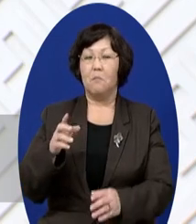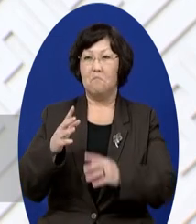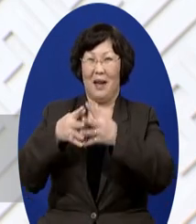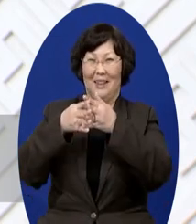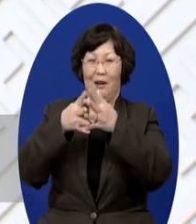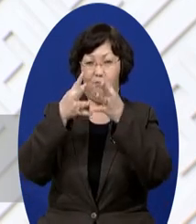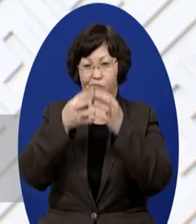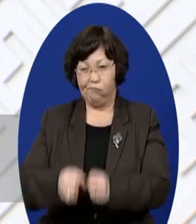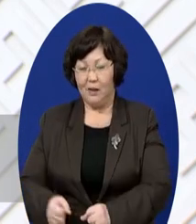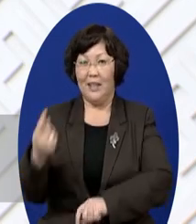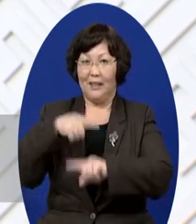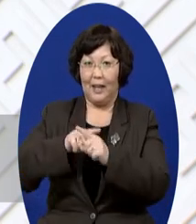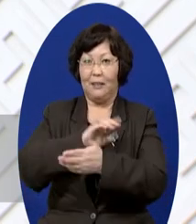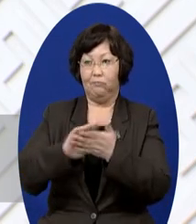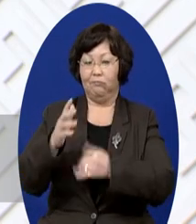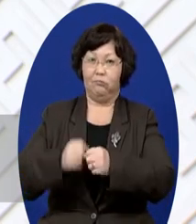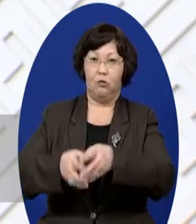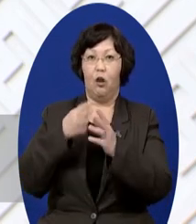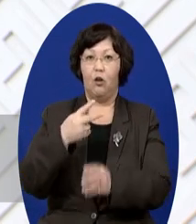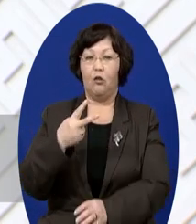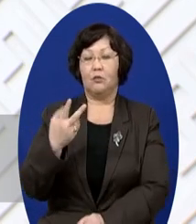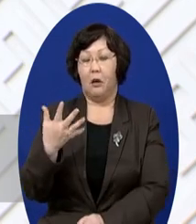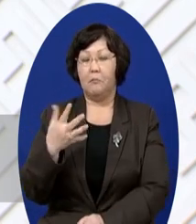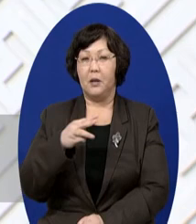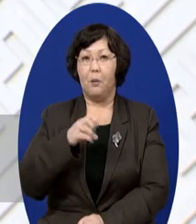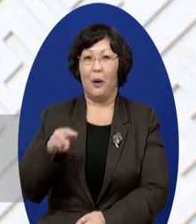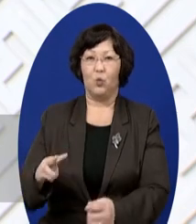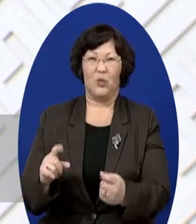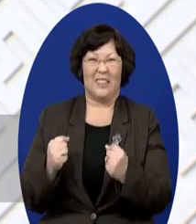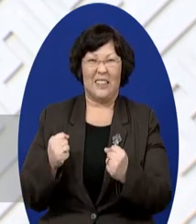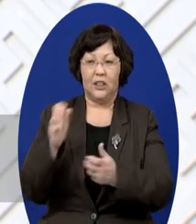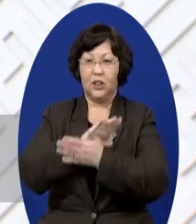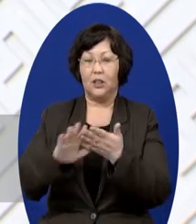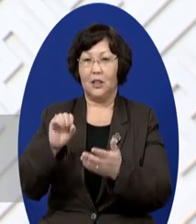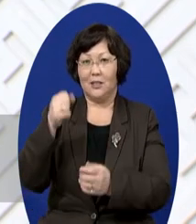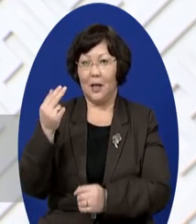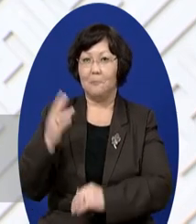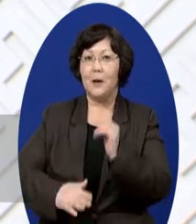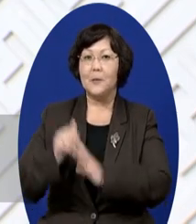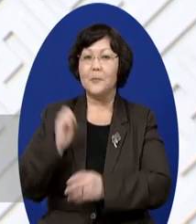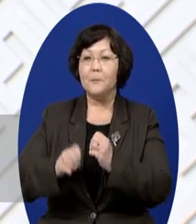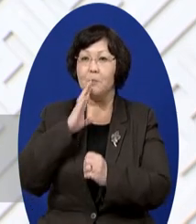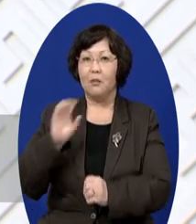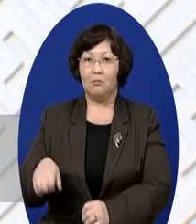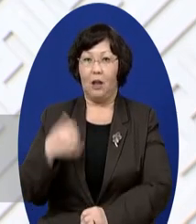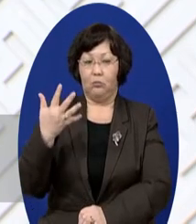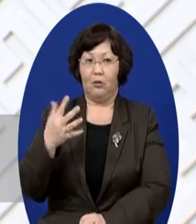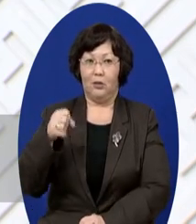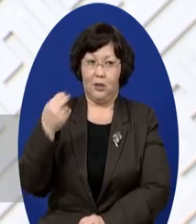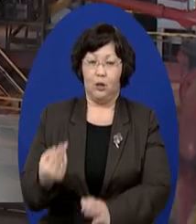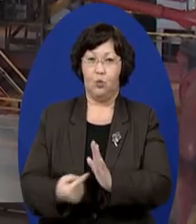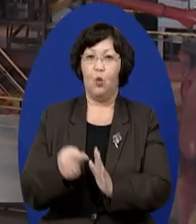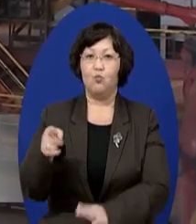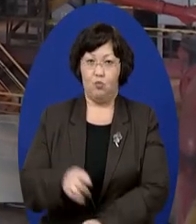цоошин 250 мегаваттын станц барих юм аа. Энэ бол шинэ станц. Энийг бол одоо ингээд 5 дахь хүүсэр гэж нэрлэж болно гэж бодож